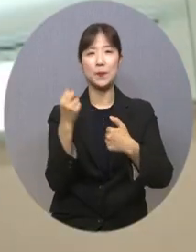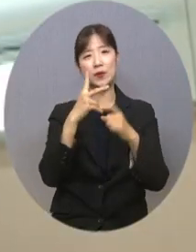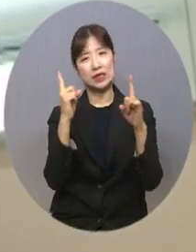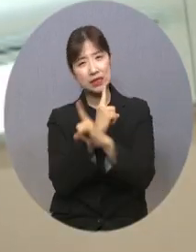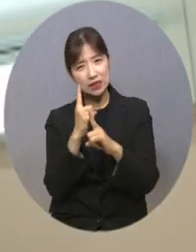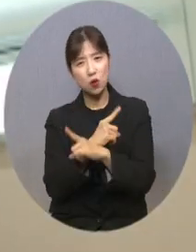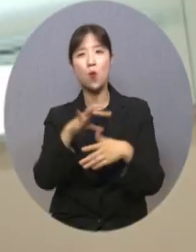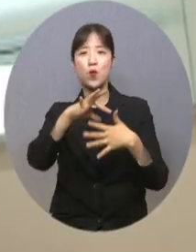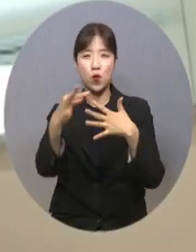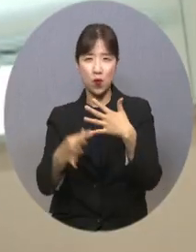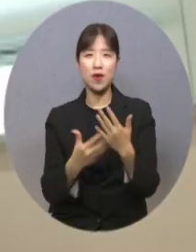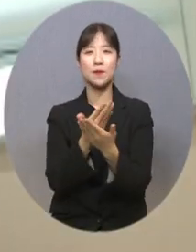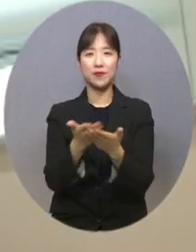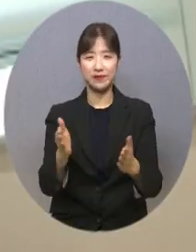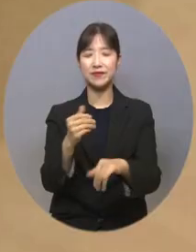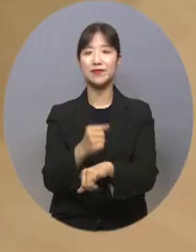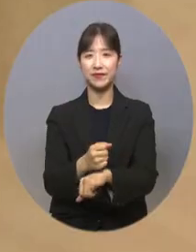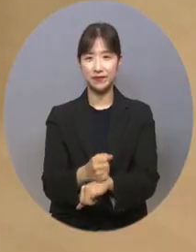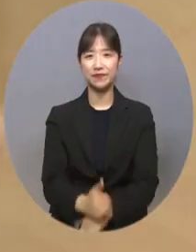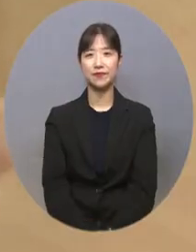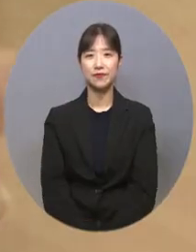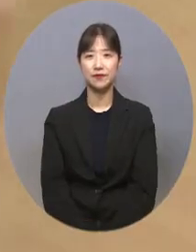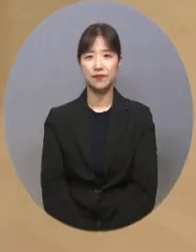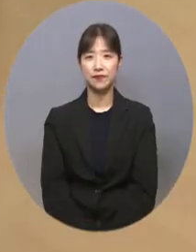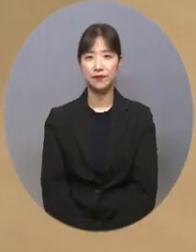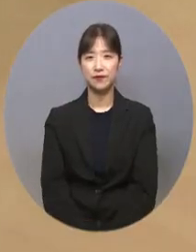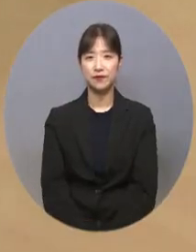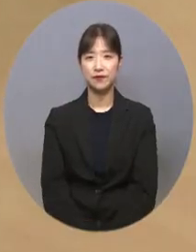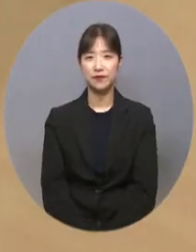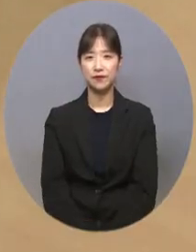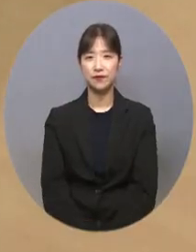프로그램을 제공합니다. 복지TV 뉴스 이가연입니다.